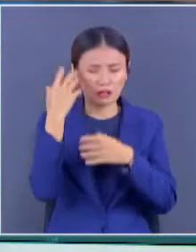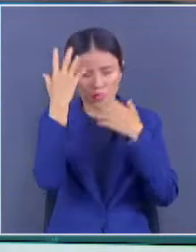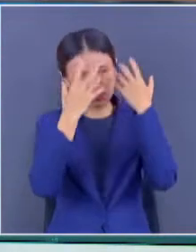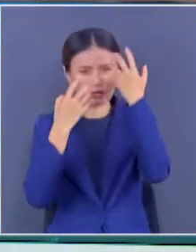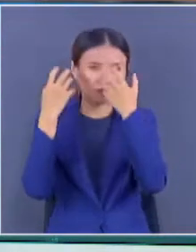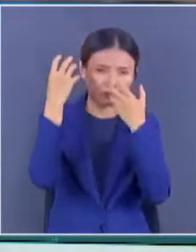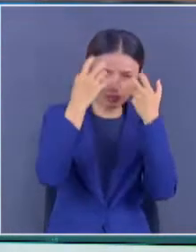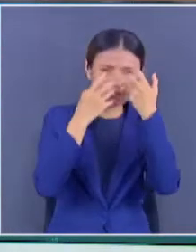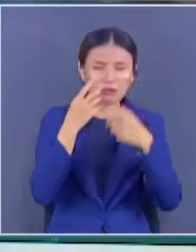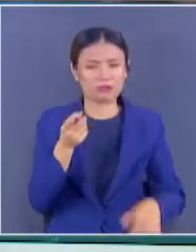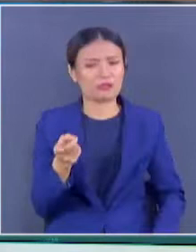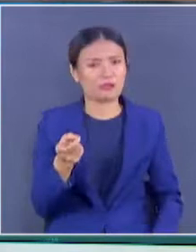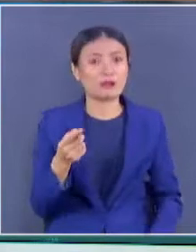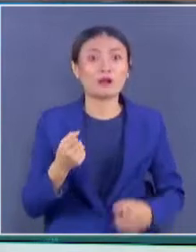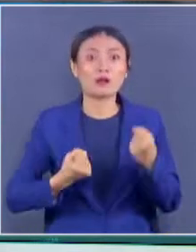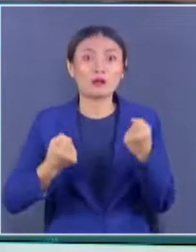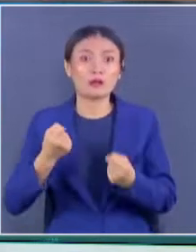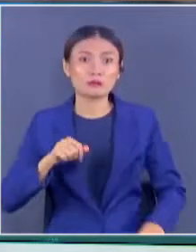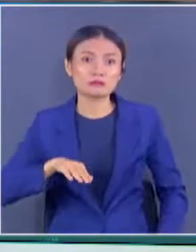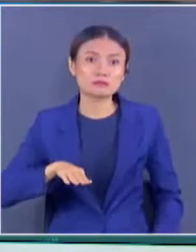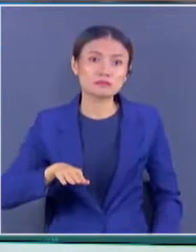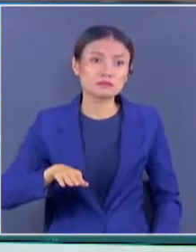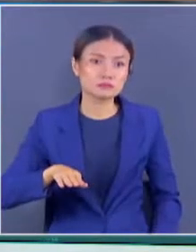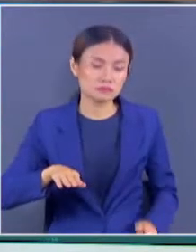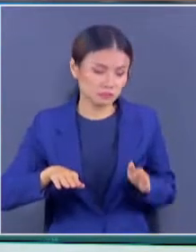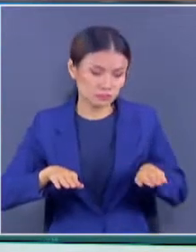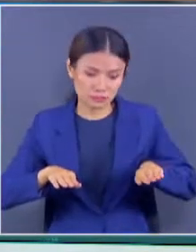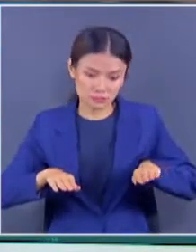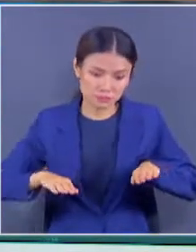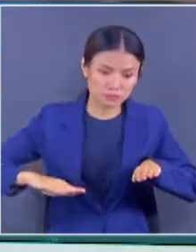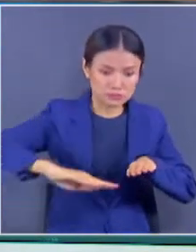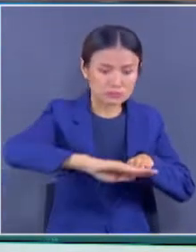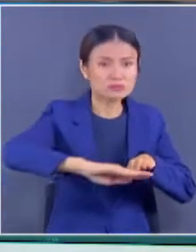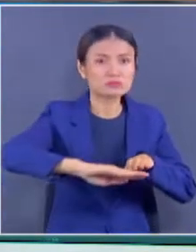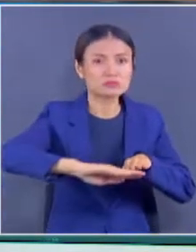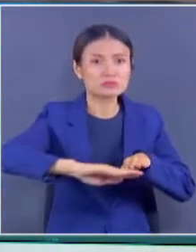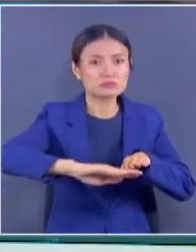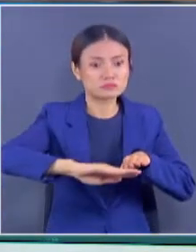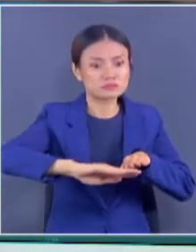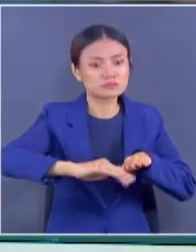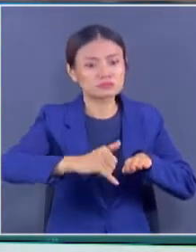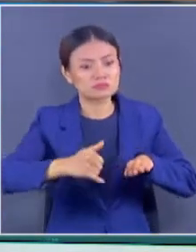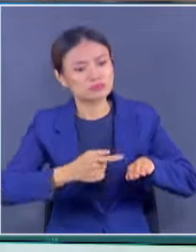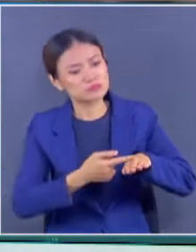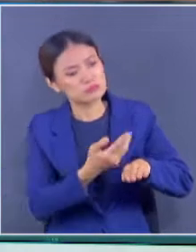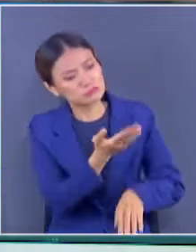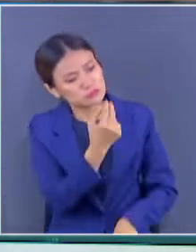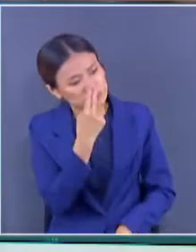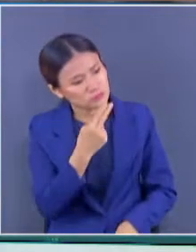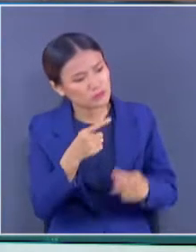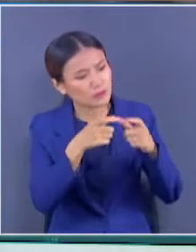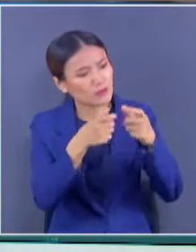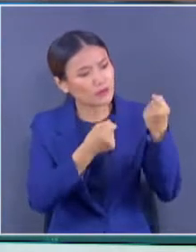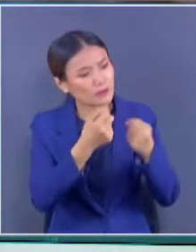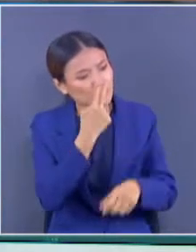มามาจอดขวางหน้ารถชาวบ้านครับลงจากรถขอดูใบขับขี ่ บอกตัวเองเนี่ยเป็นตำรว